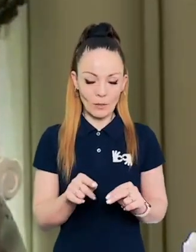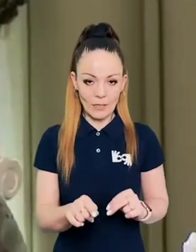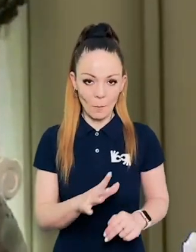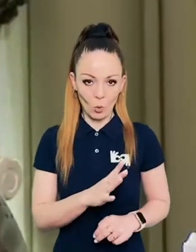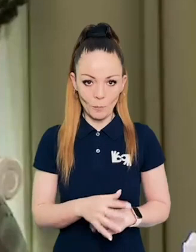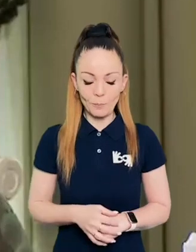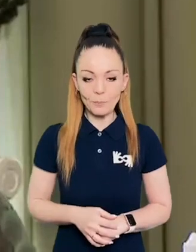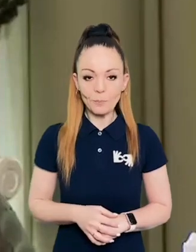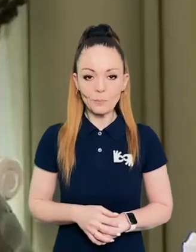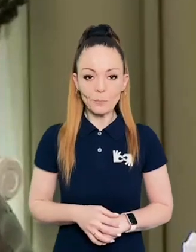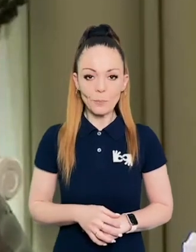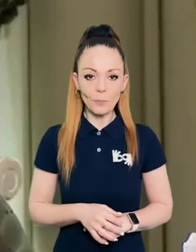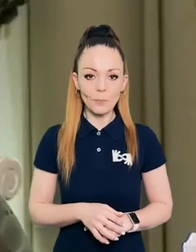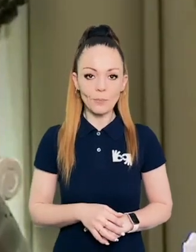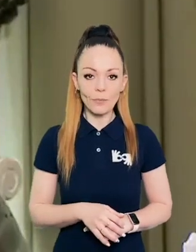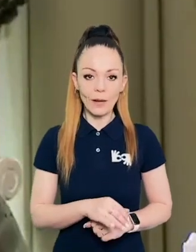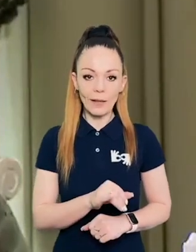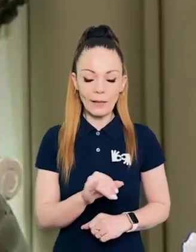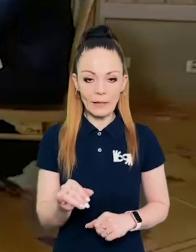про це було. І